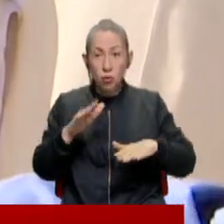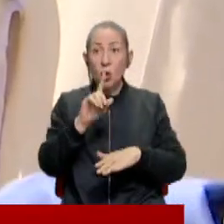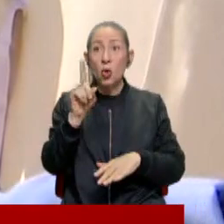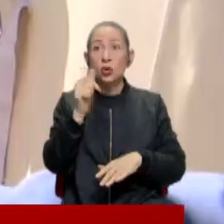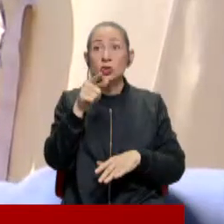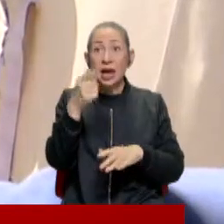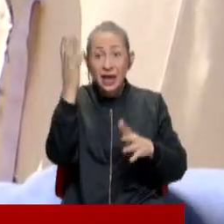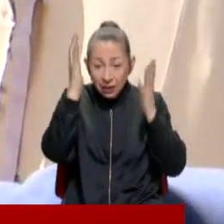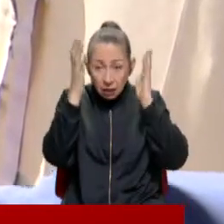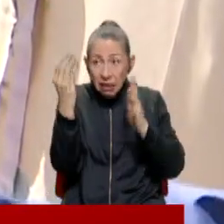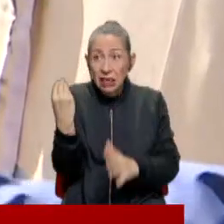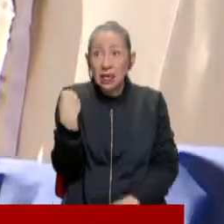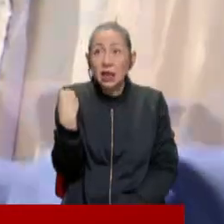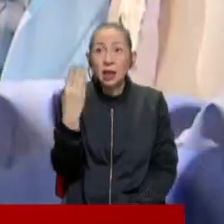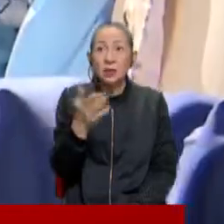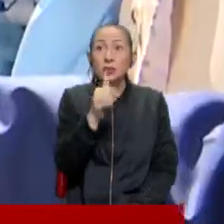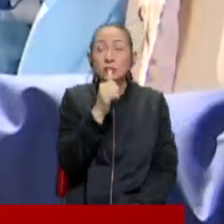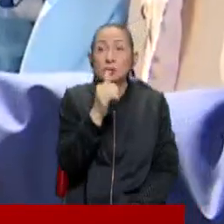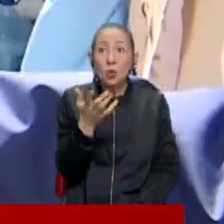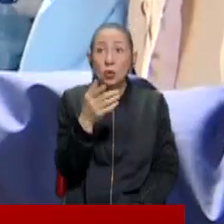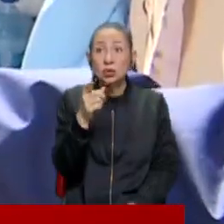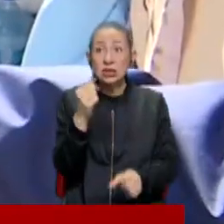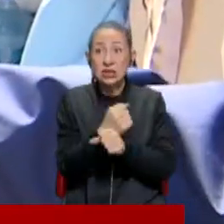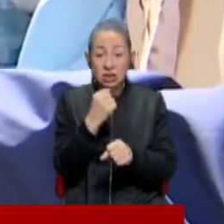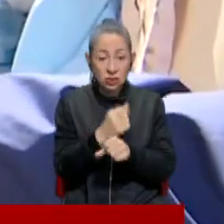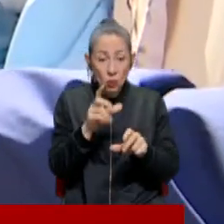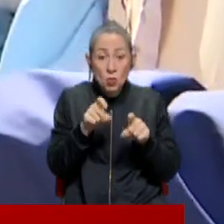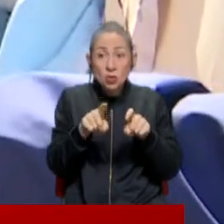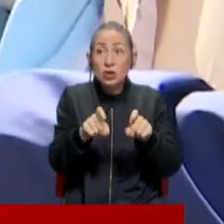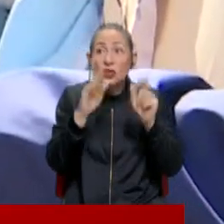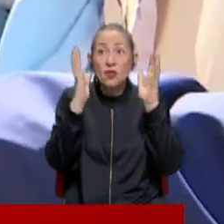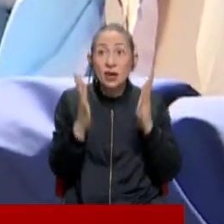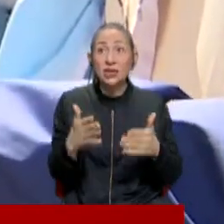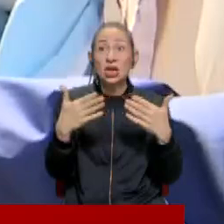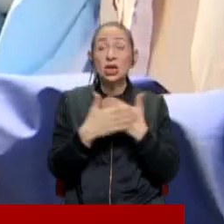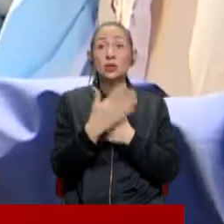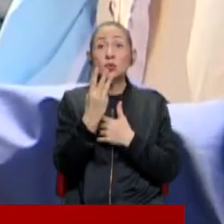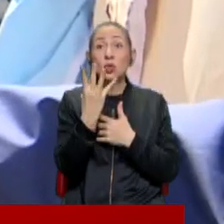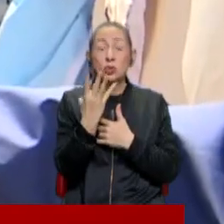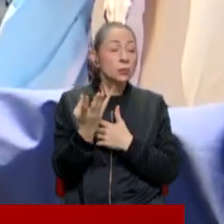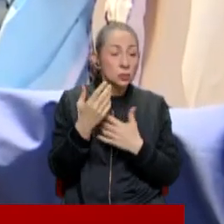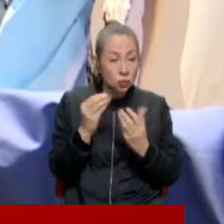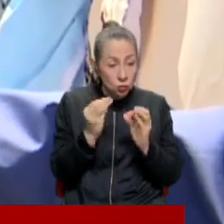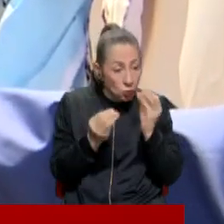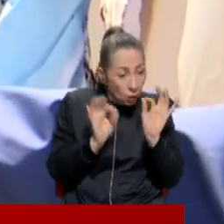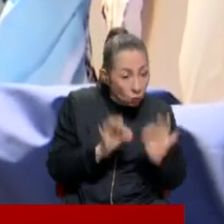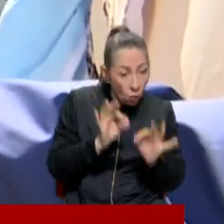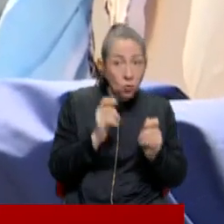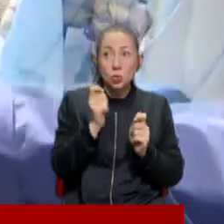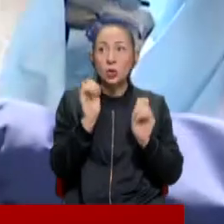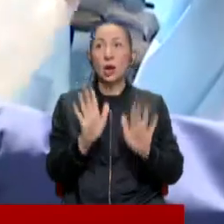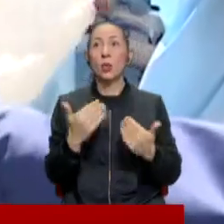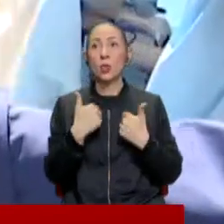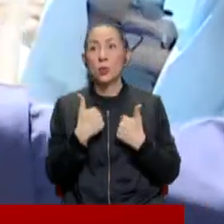gündür çocuğumun başında bugün yıkayabiliyorum su yok taşlık alanda kalıyoruz böcekler çok oluyor Hani gece en az 3-4 defa kalkıp çocuğu kontrol etmek zorunda